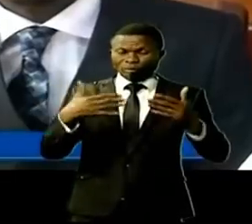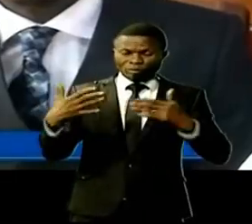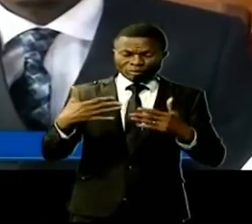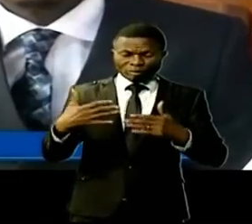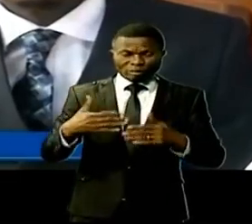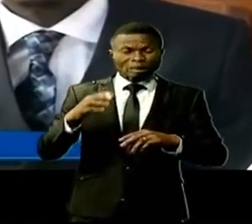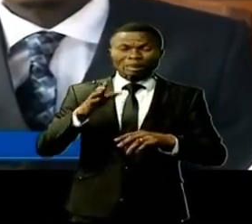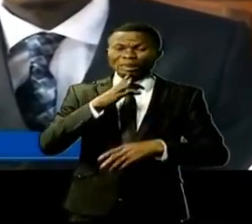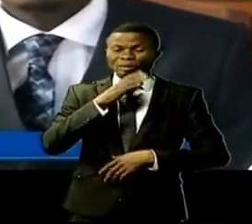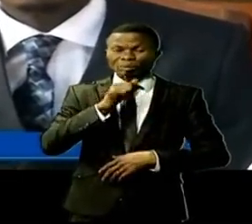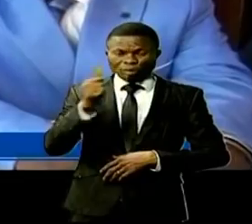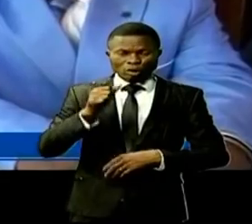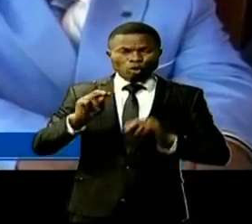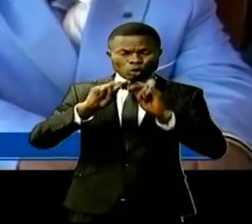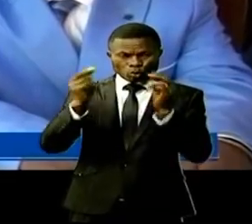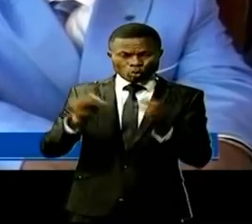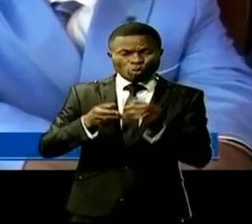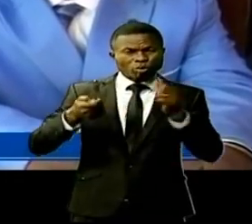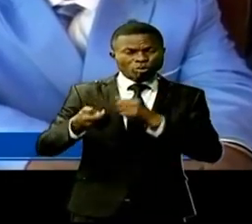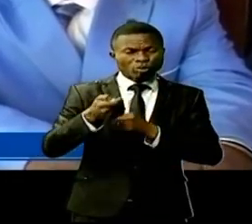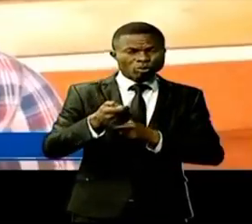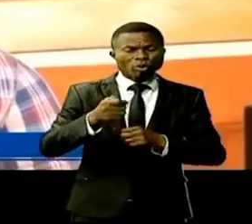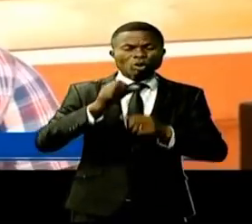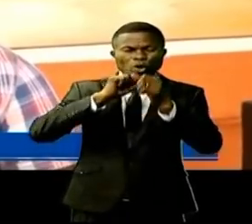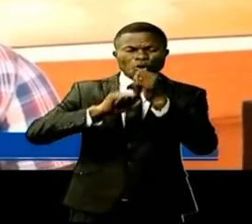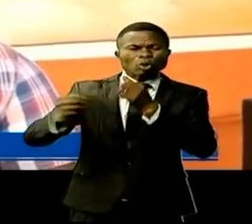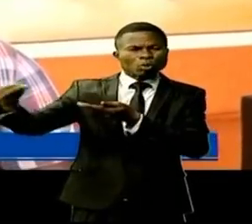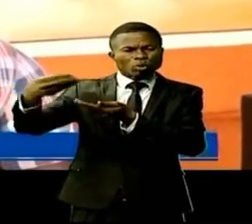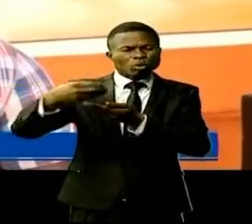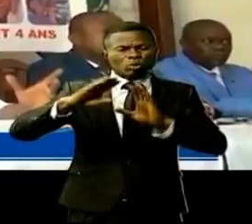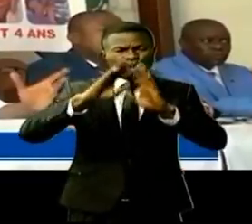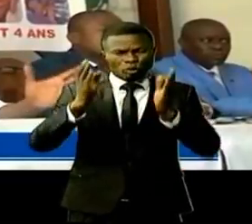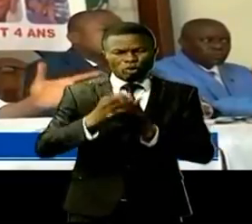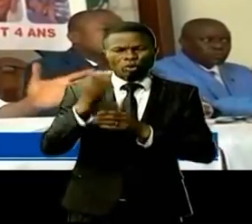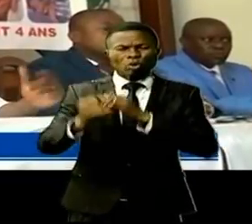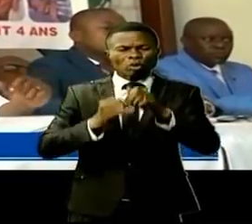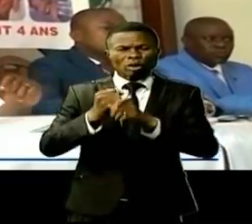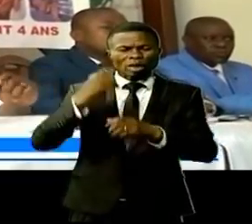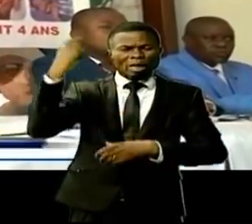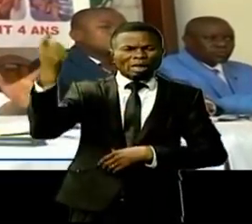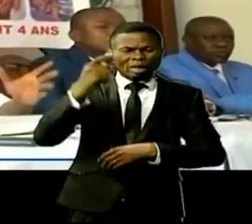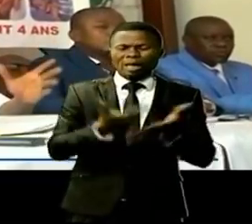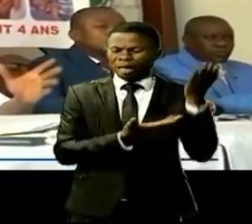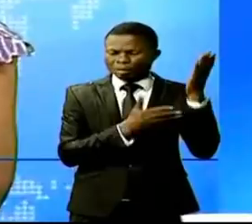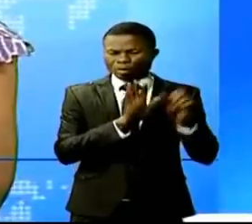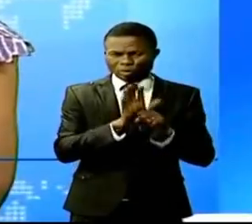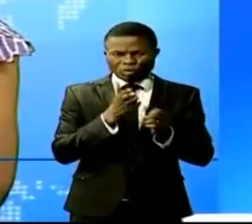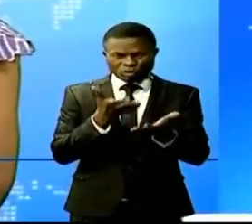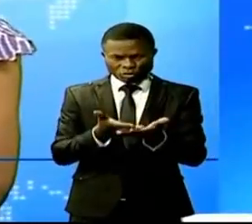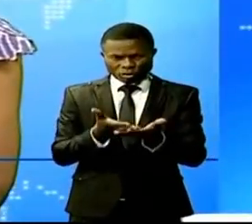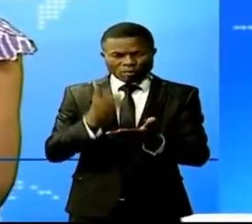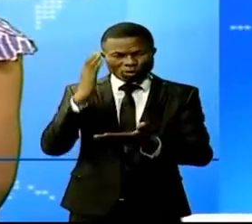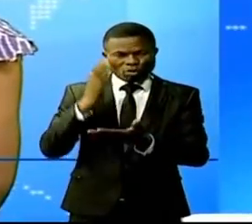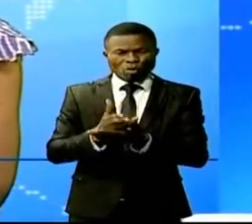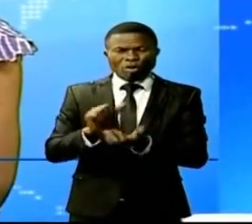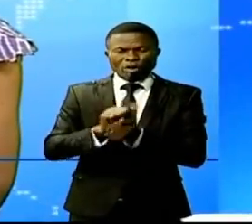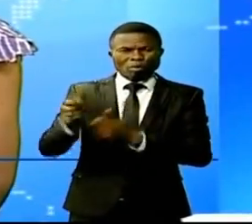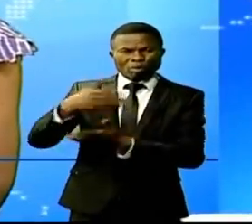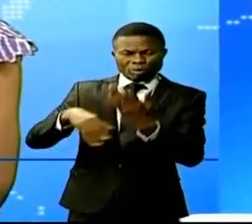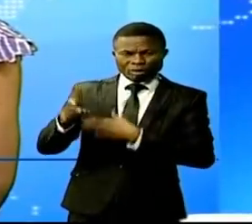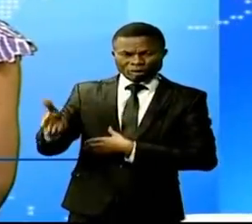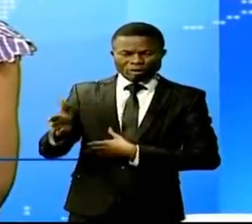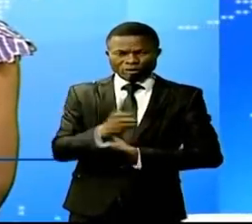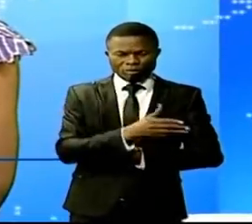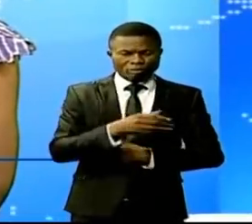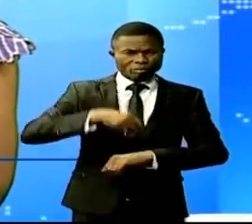Ituri, mais un génocide. La mobilisation nationale et internationale est indispensable. Justice toujours,